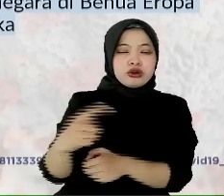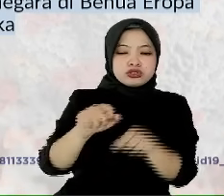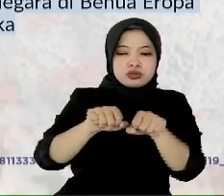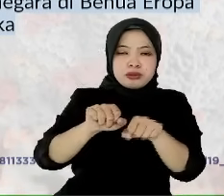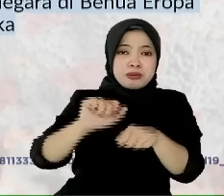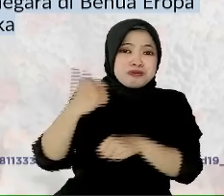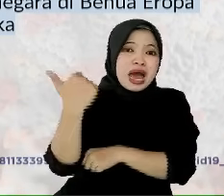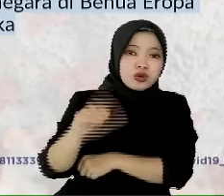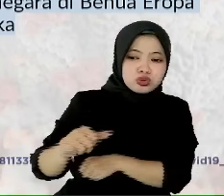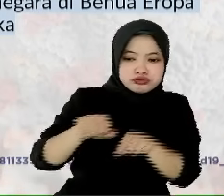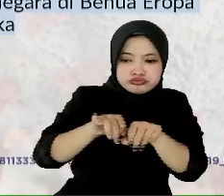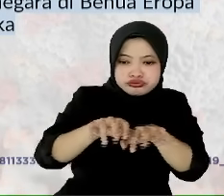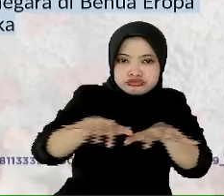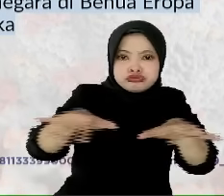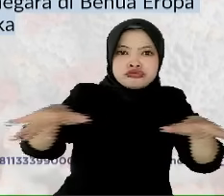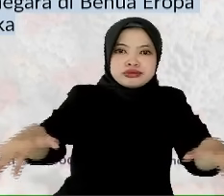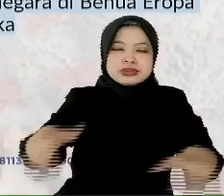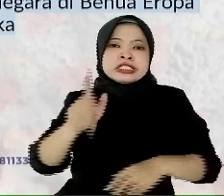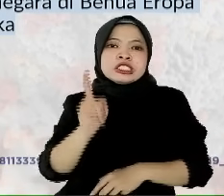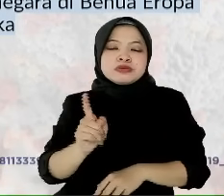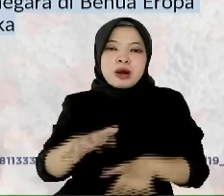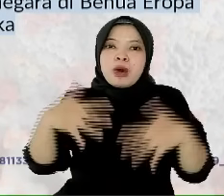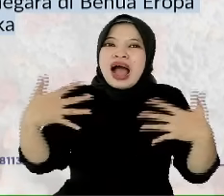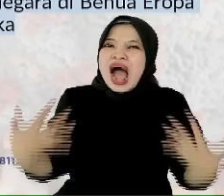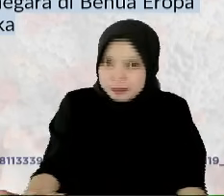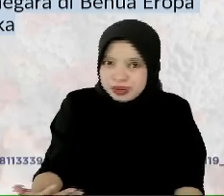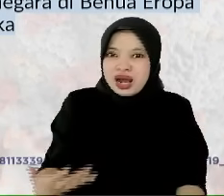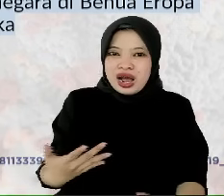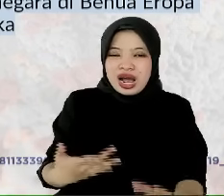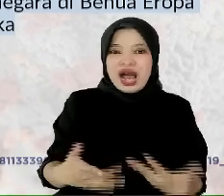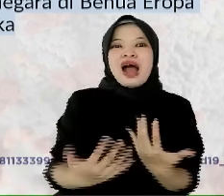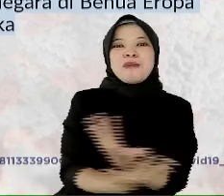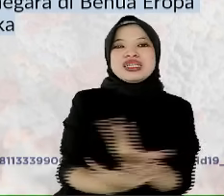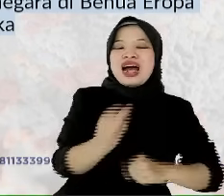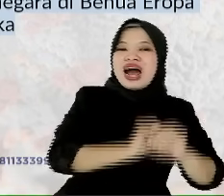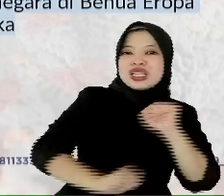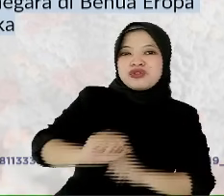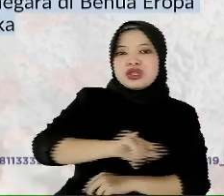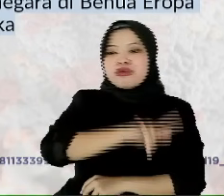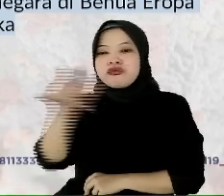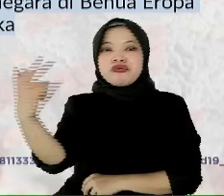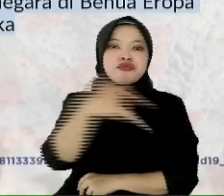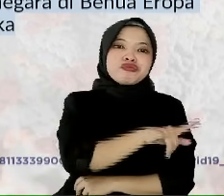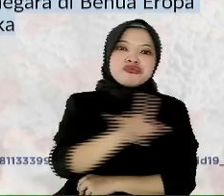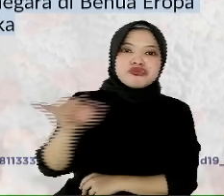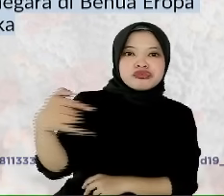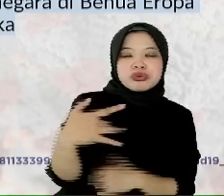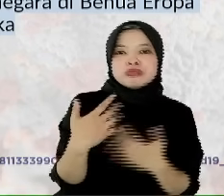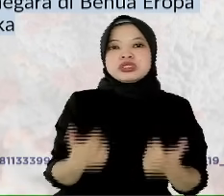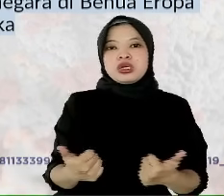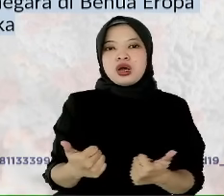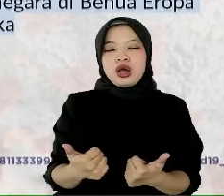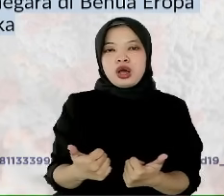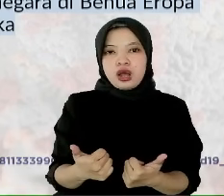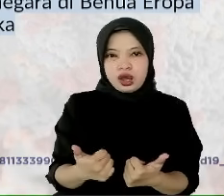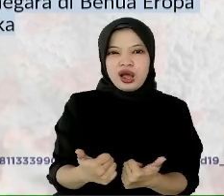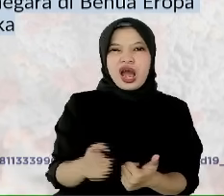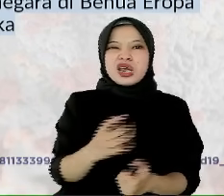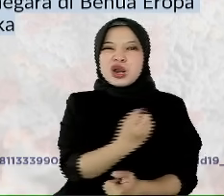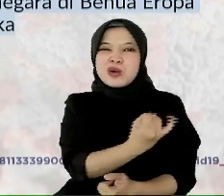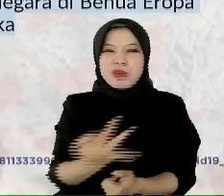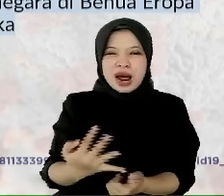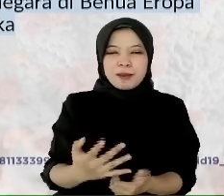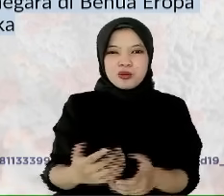varian baru di beberapa negara tersebut terjadi akibat pergerakan domestik yang memperparah penyebaran varian